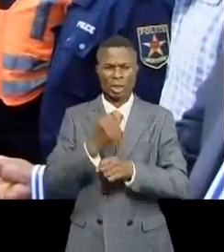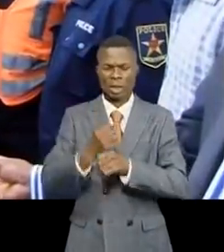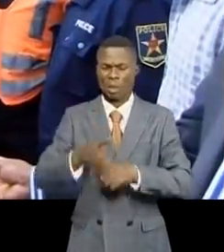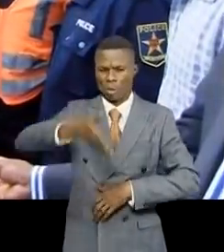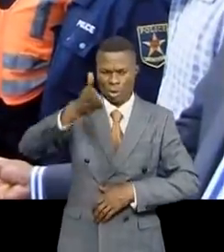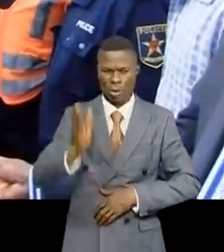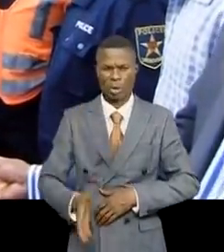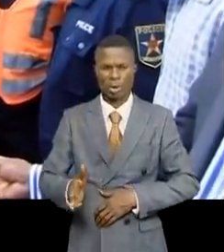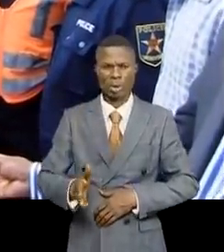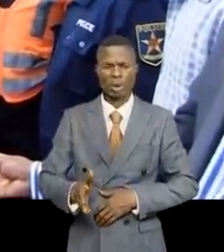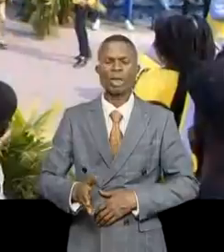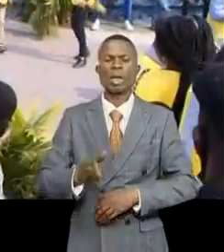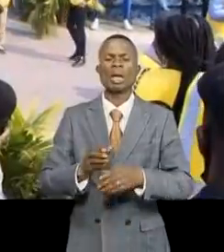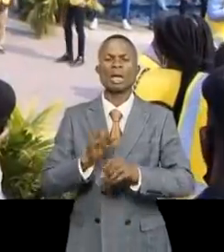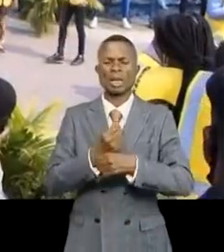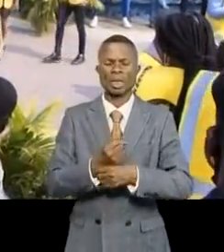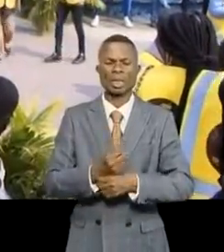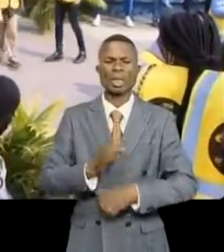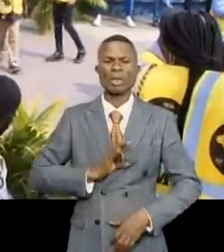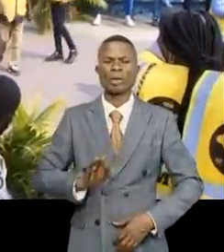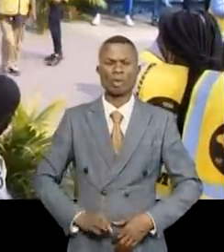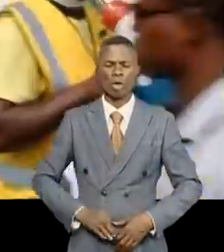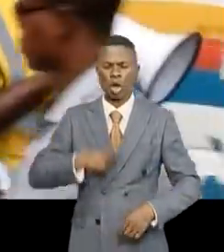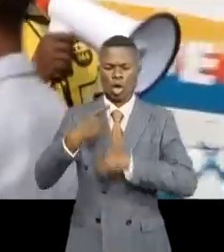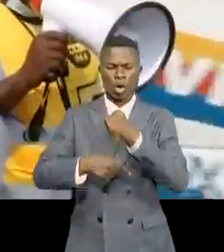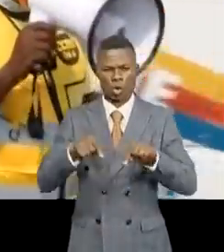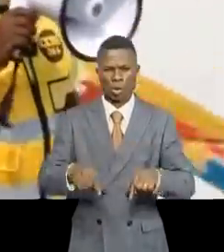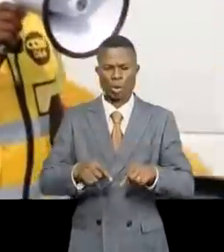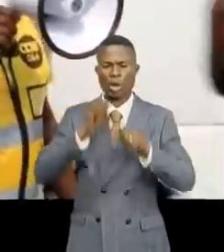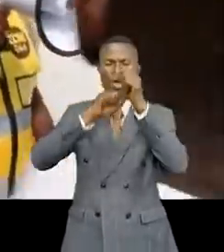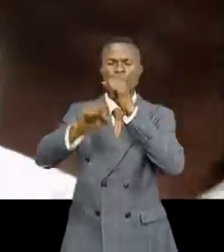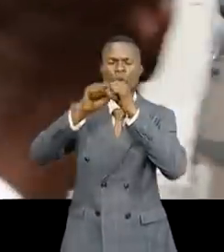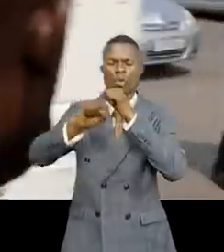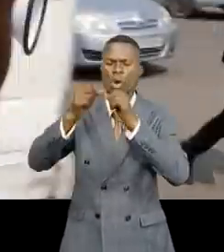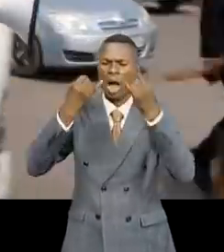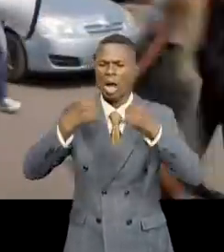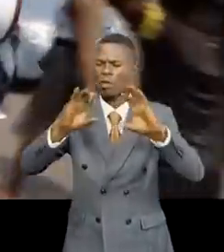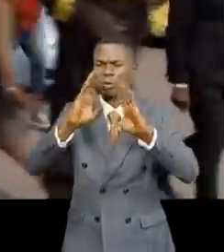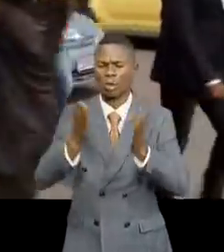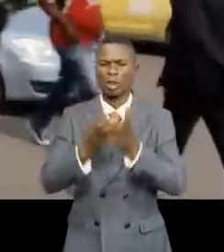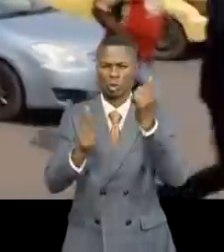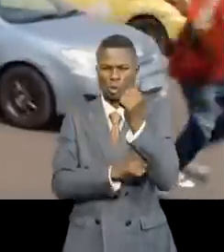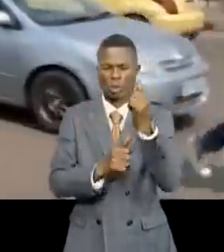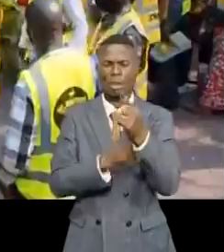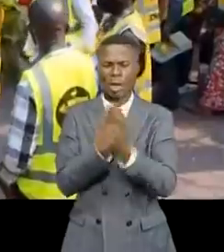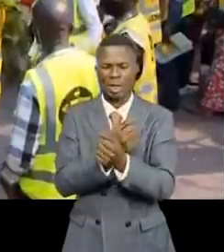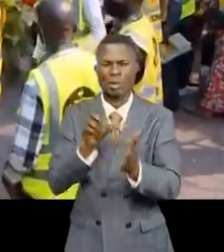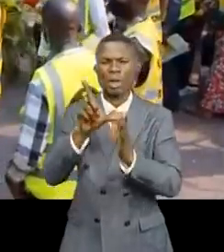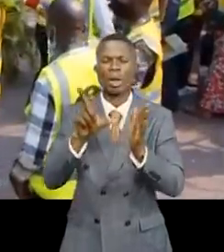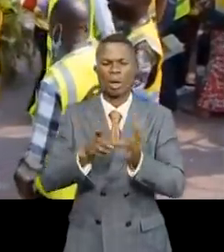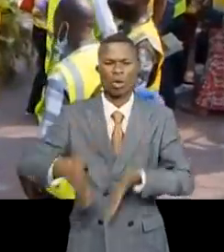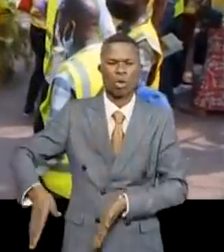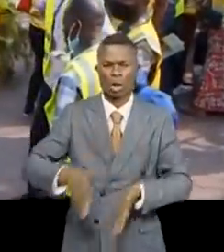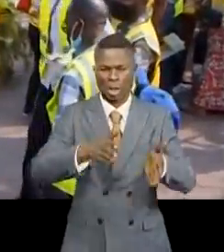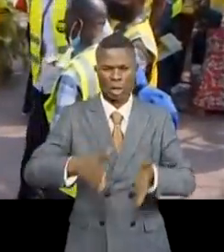de la présidence de la République, et c'est dans le cadre du lancement ce jour de la campagne de sensibilisation au civisme routier. Donc les lots